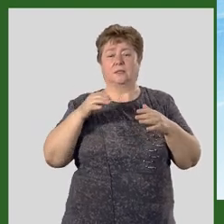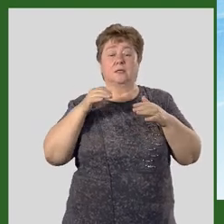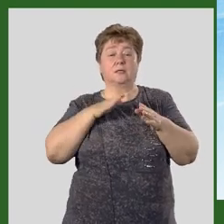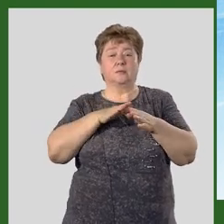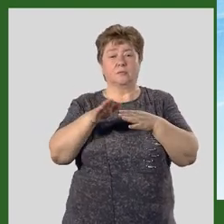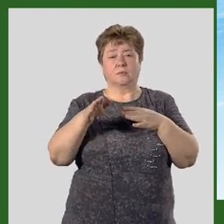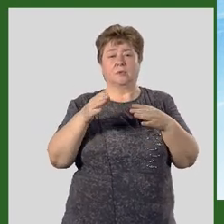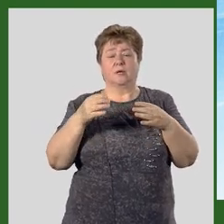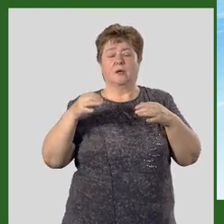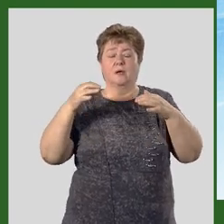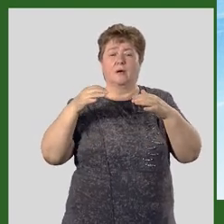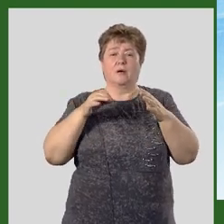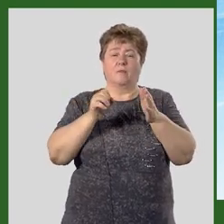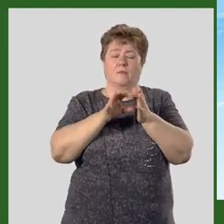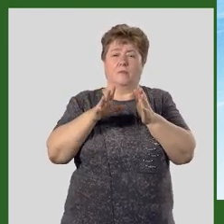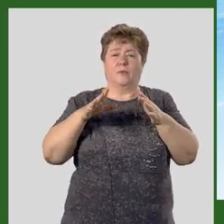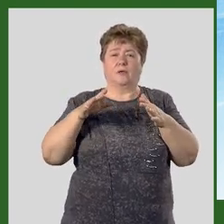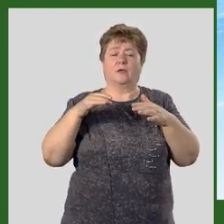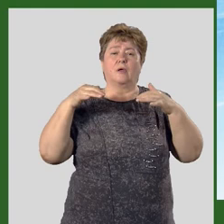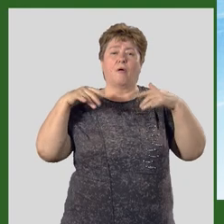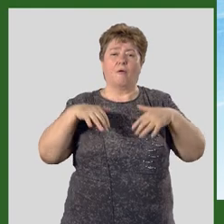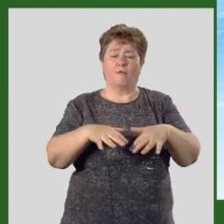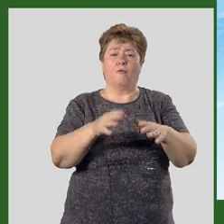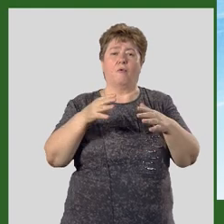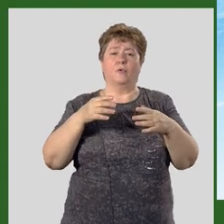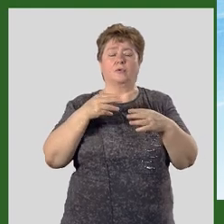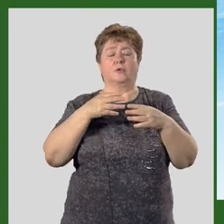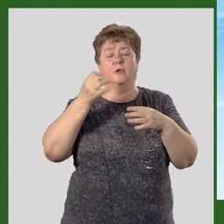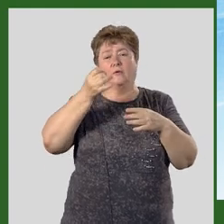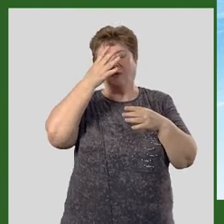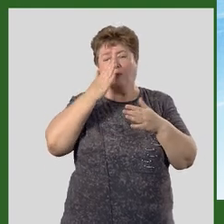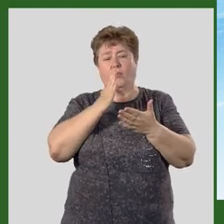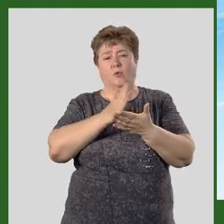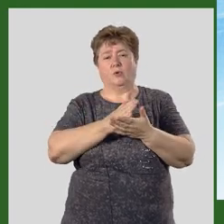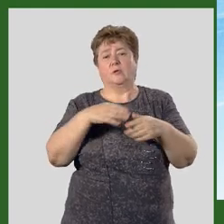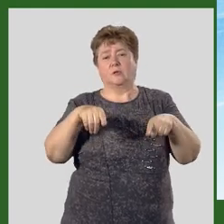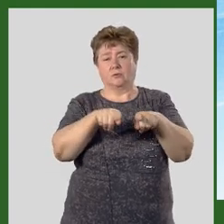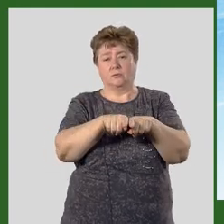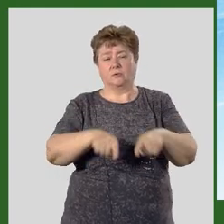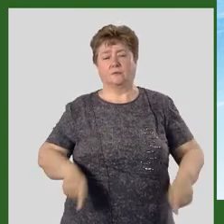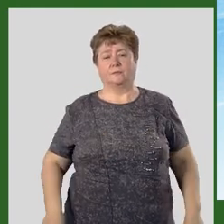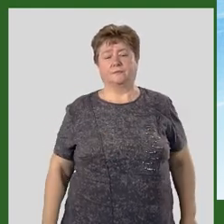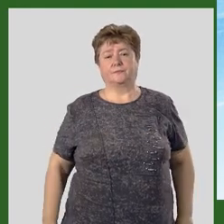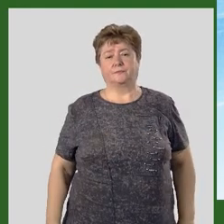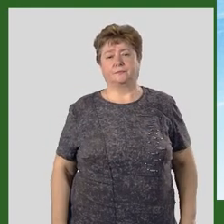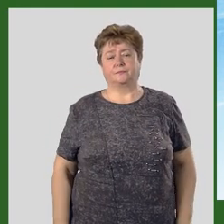Использование энергии волн широко практикуется в Японии.